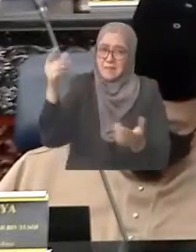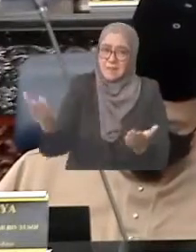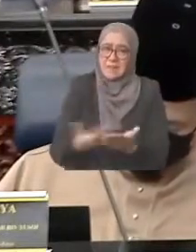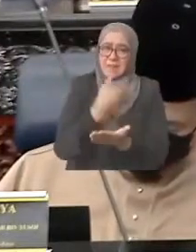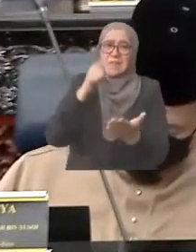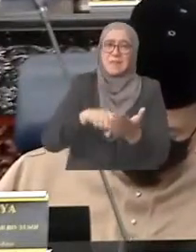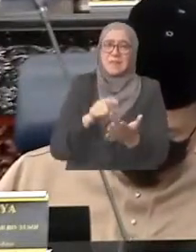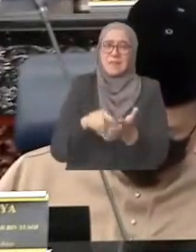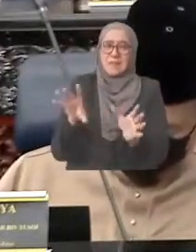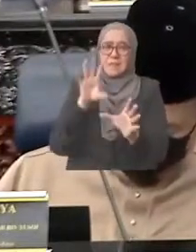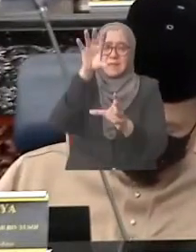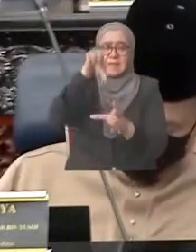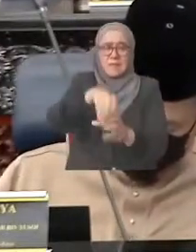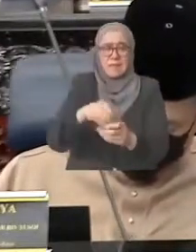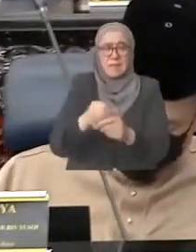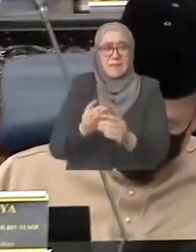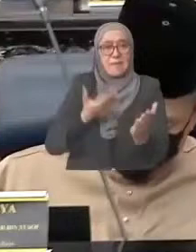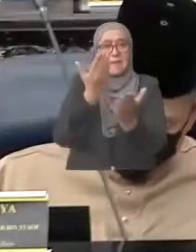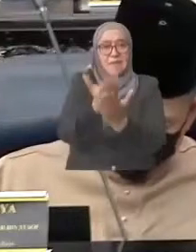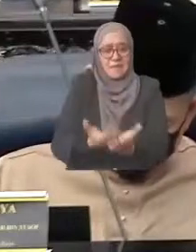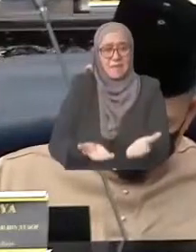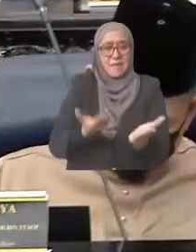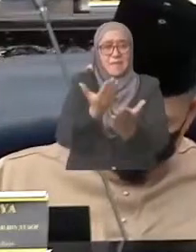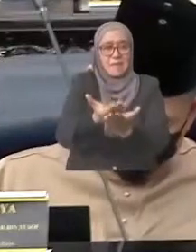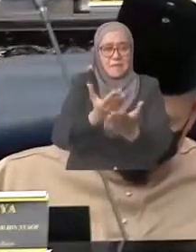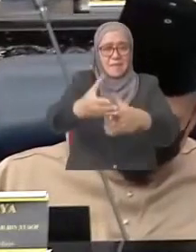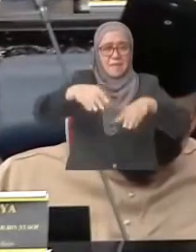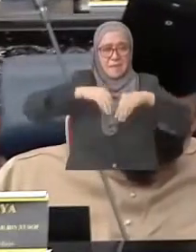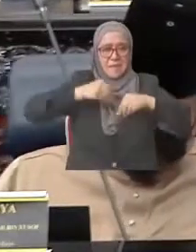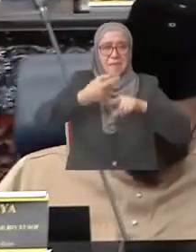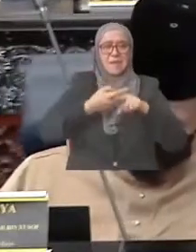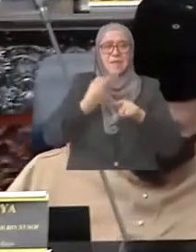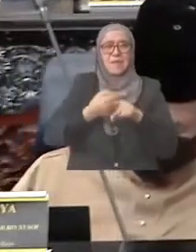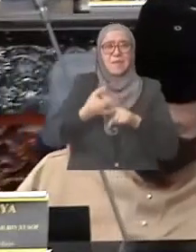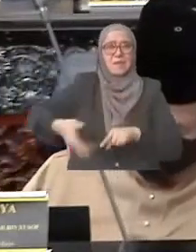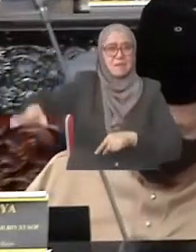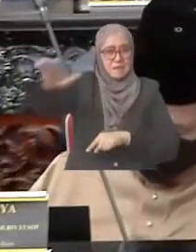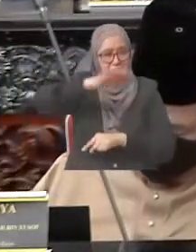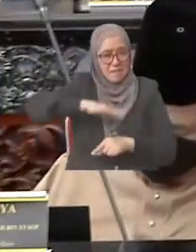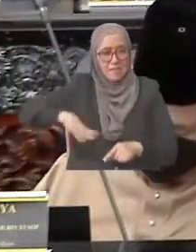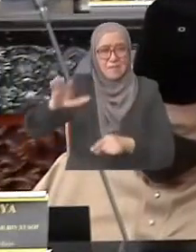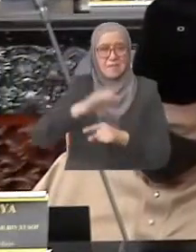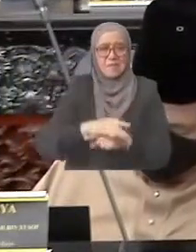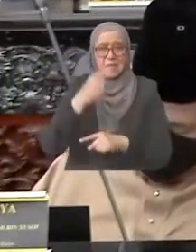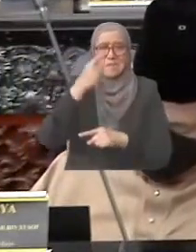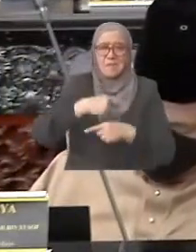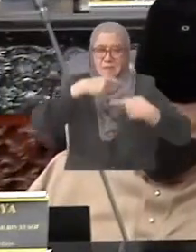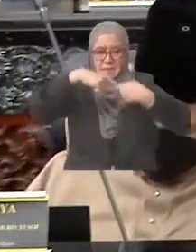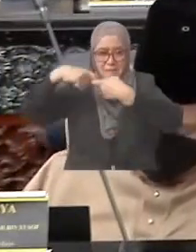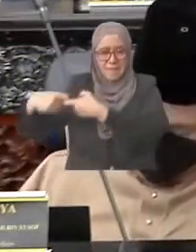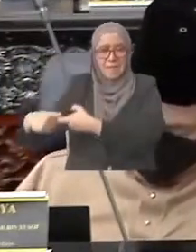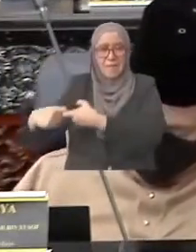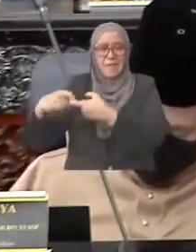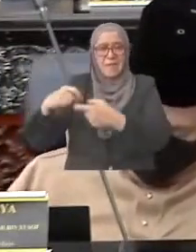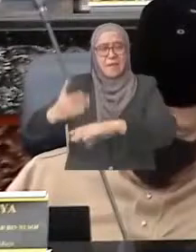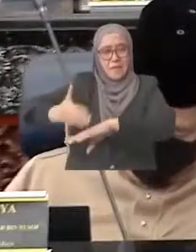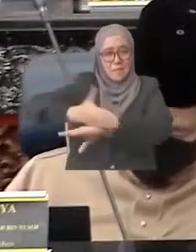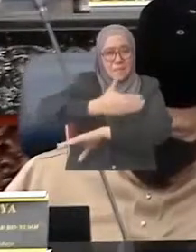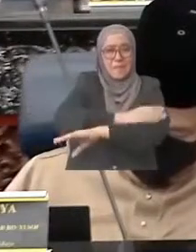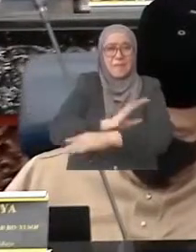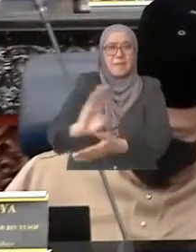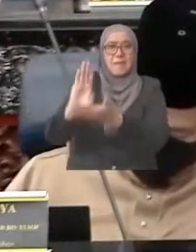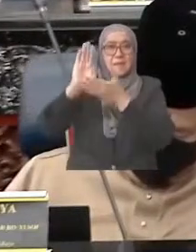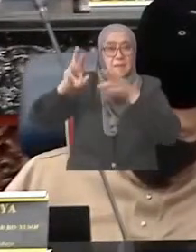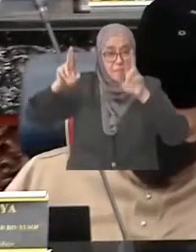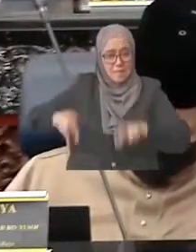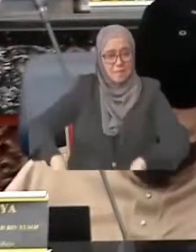dari orang ramai melalui penerbitan kertas konsultasi awam berhubung penambah baikan bantu rakyat oleh itu untuk